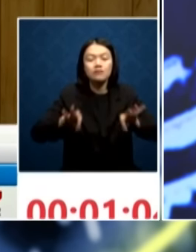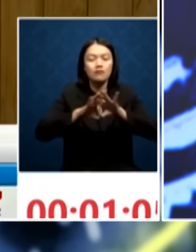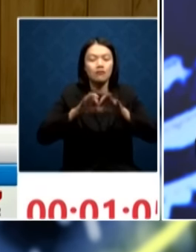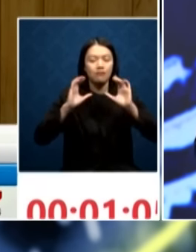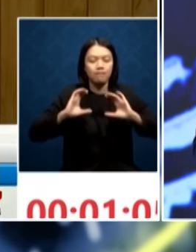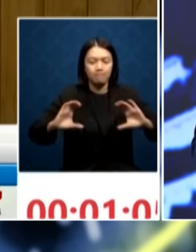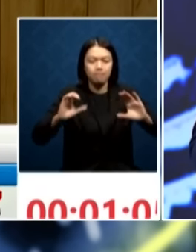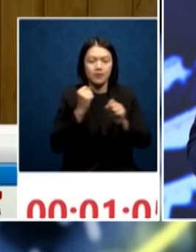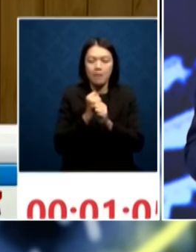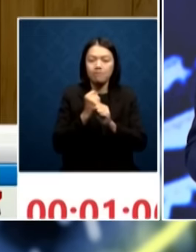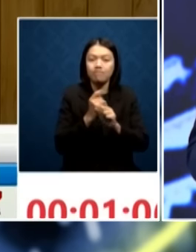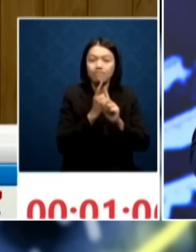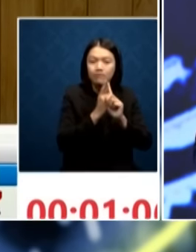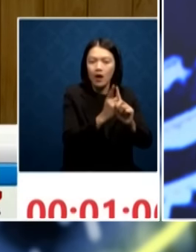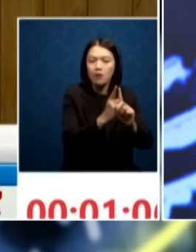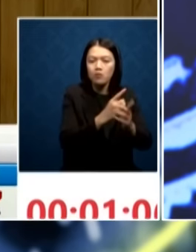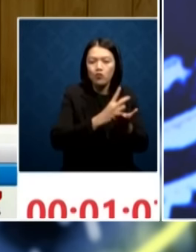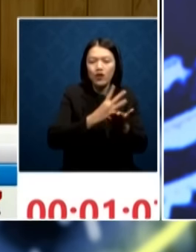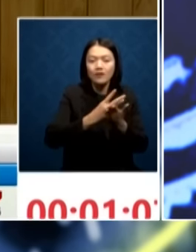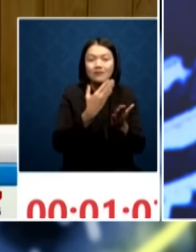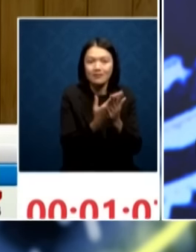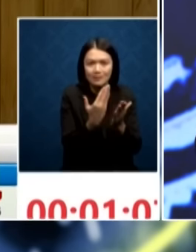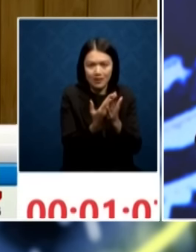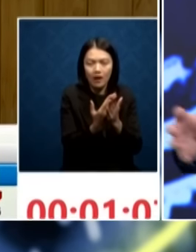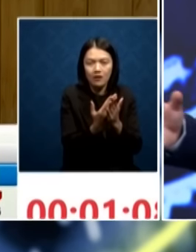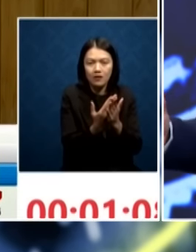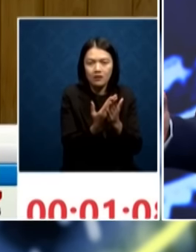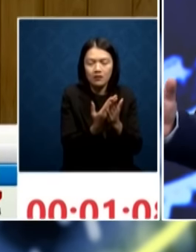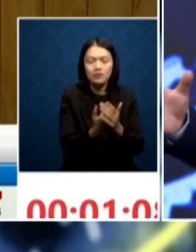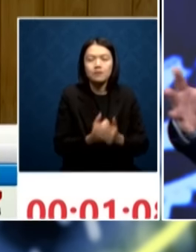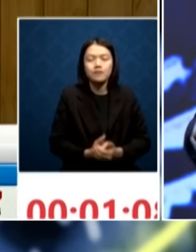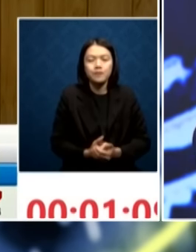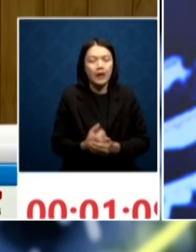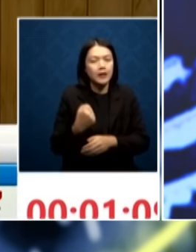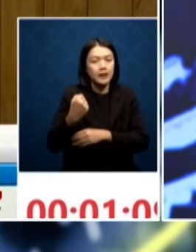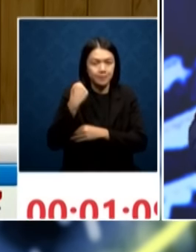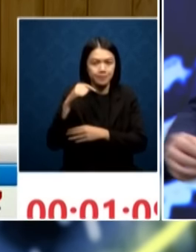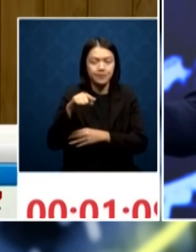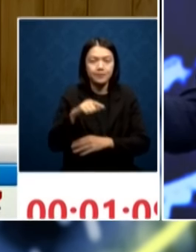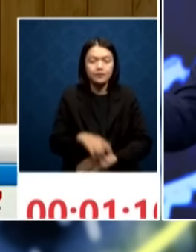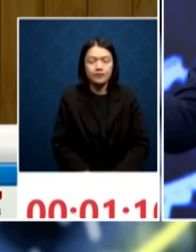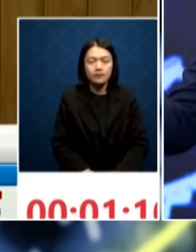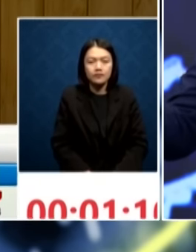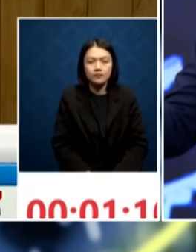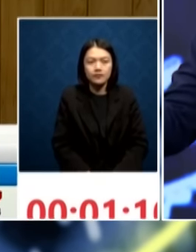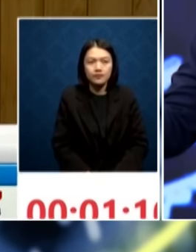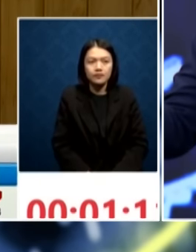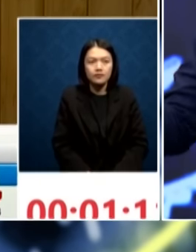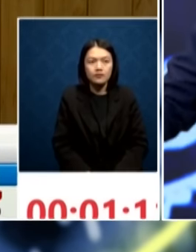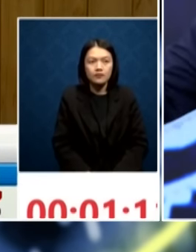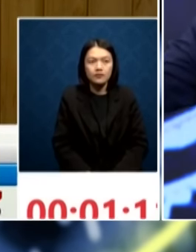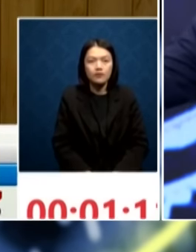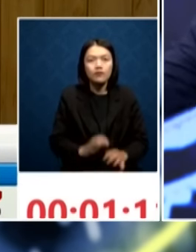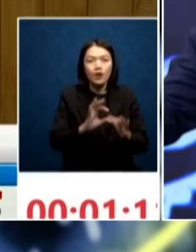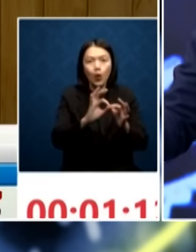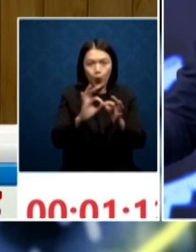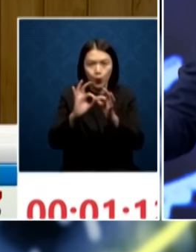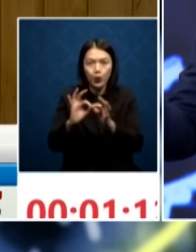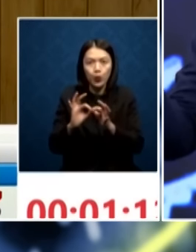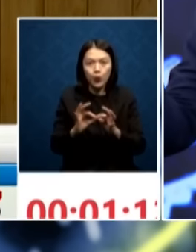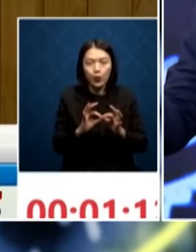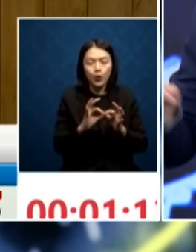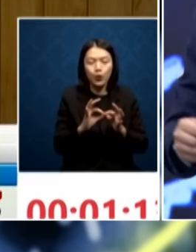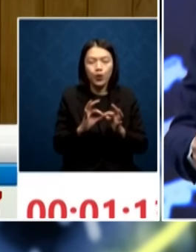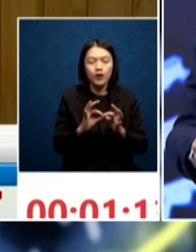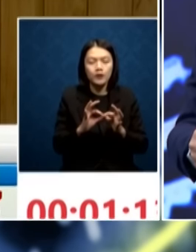ยกตัวอย่างเช่นถ้าคุณอยู่ที่อำเภอแม่ริมจังหวัดเชียงใหม่ประชาชนได้รับเงินสดไปแล้วบางทีไปซื้อใช้จ่ายเข้าไปที่อำเภอ